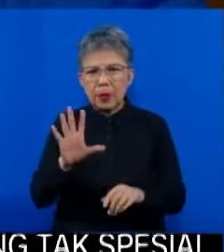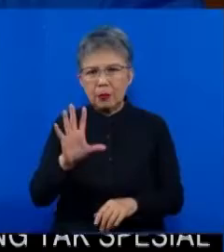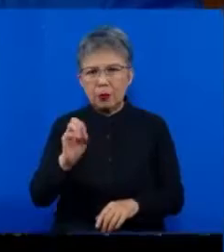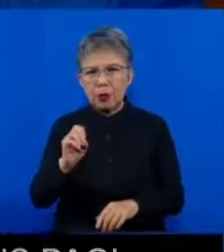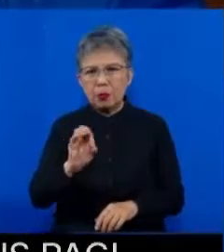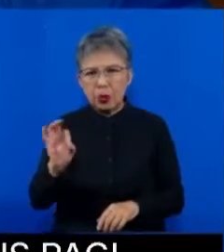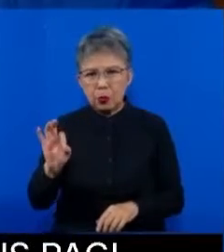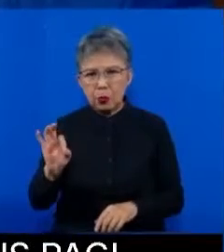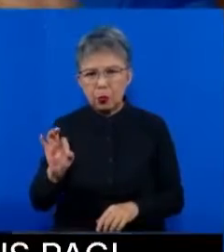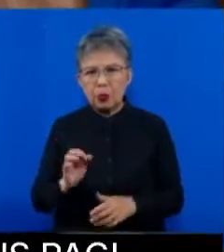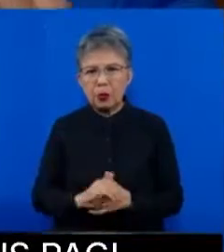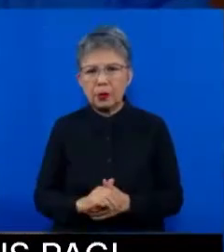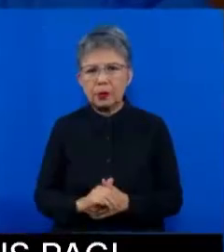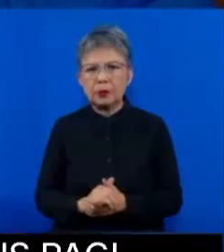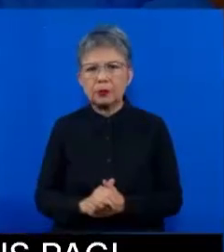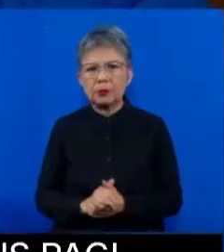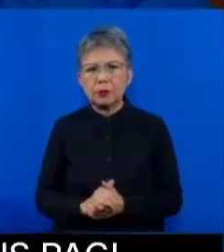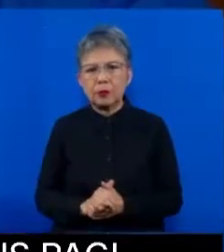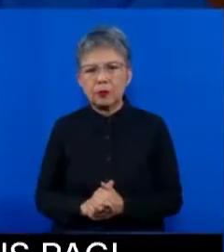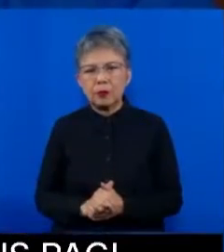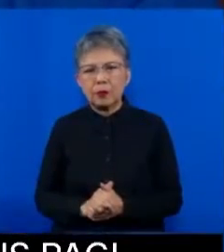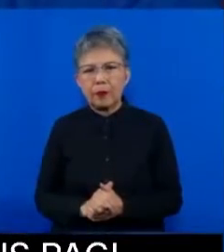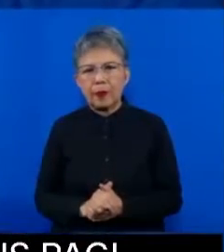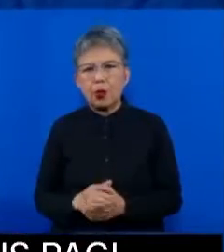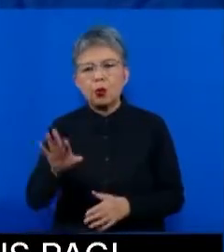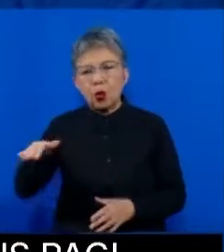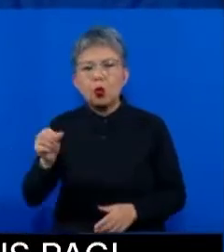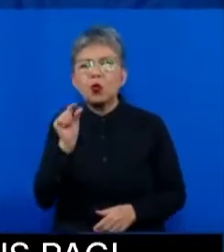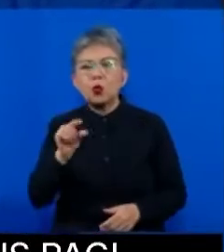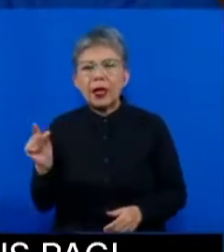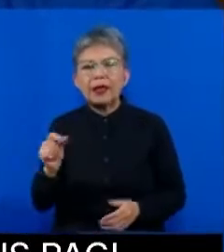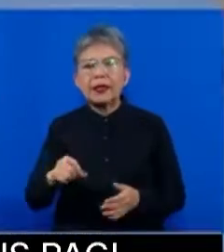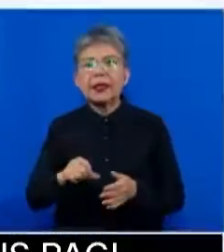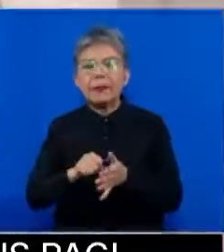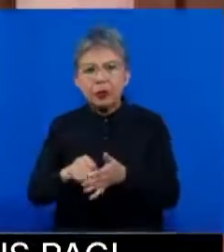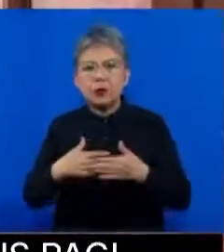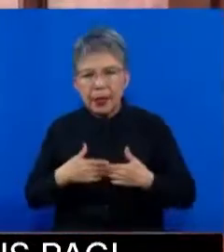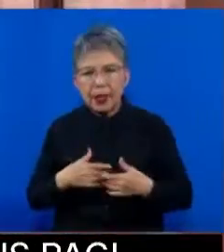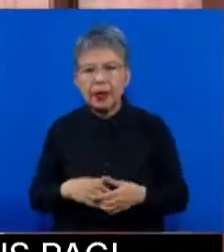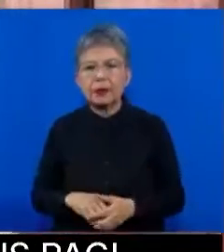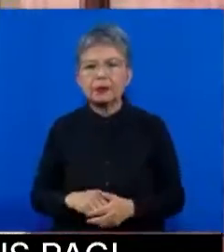850, selebihnya minta anak saya ke depan. Kebetulan anak saya kan sudah kerja.